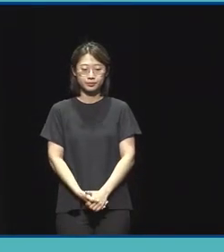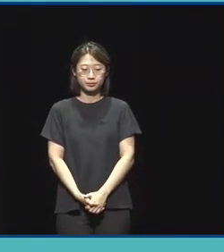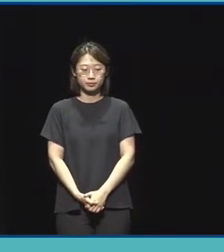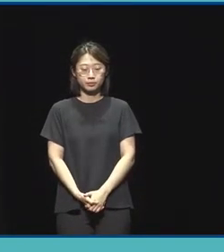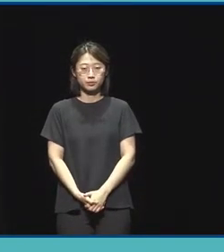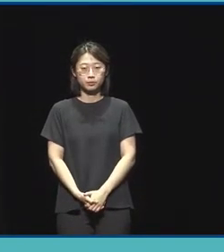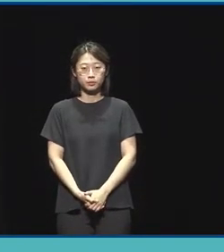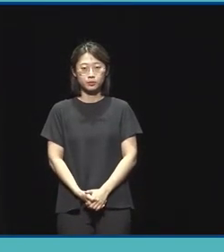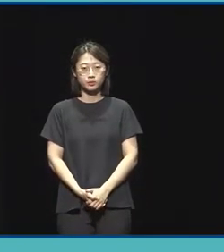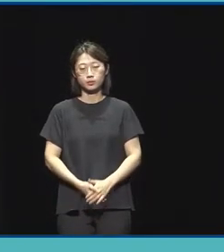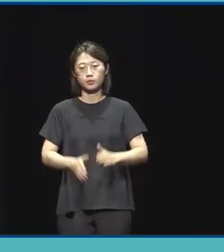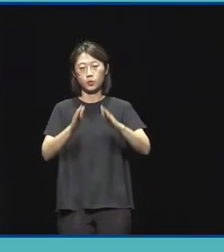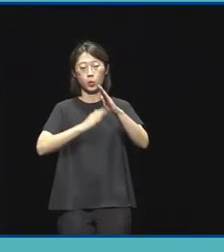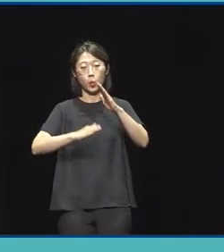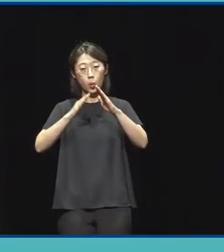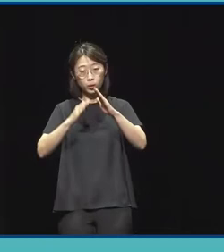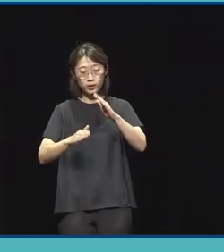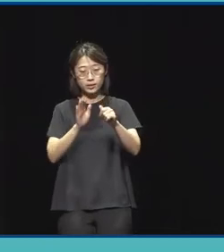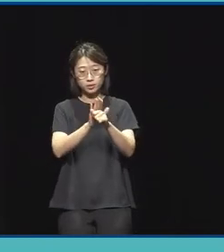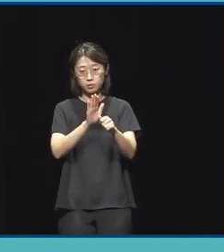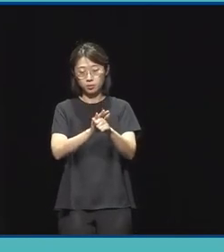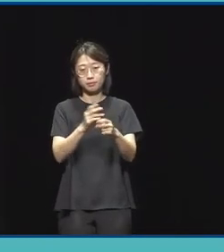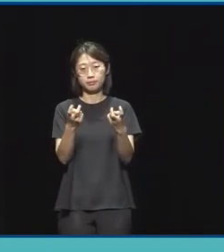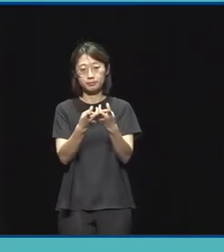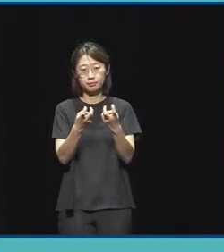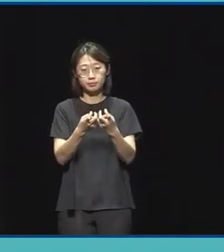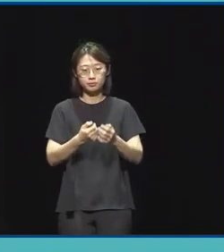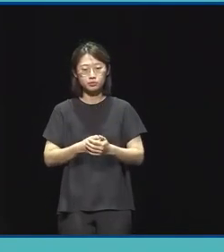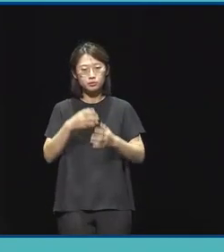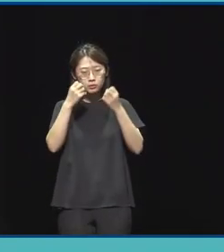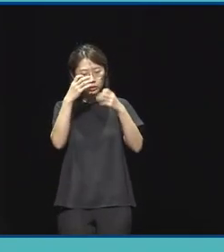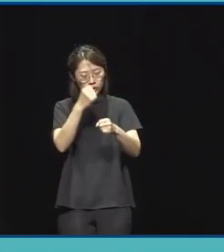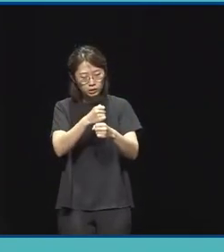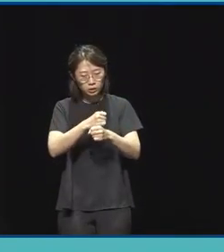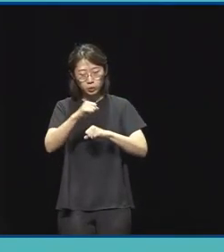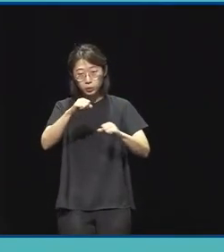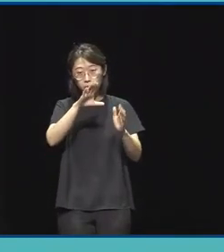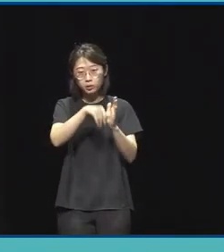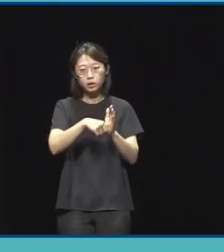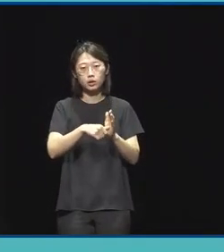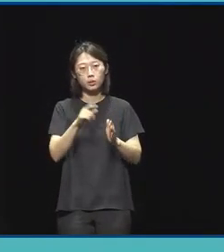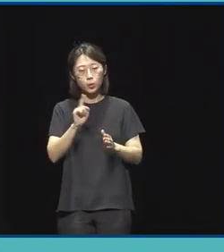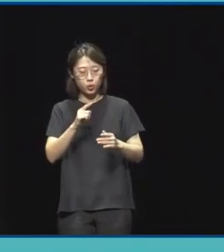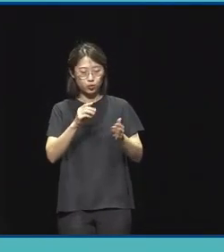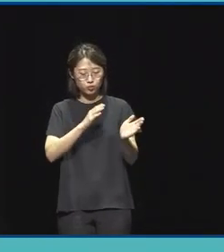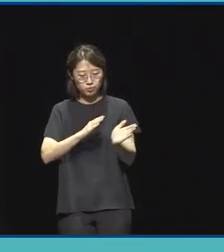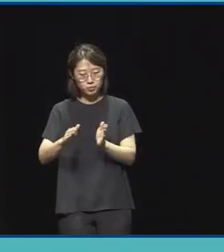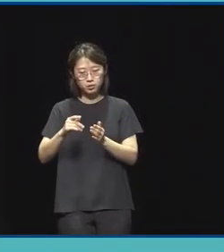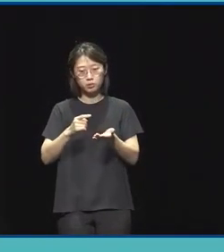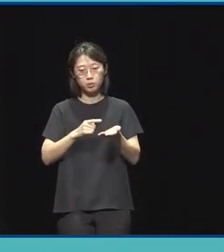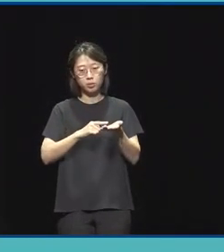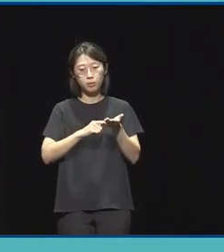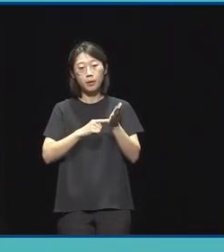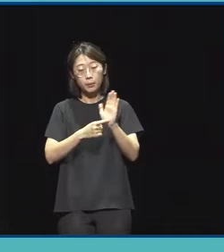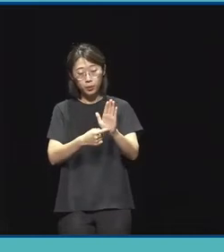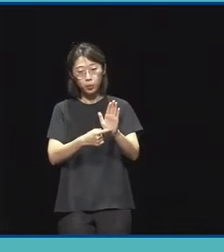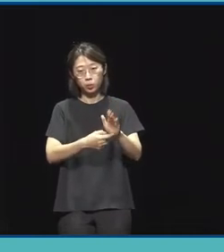다음은 단계별 지원 강합니다 창작의 가정에는이를 준비하고 또 발표하고 유통하고